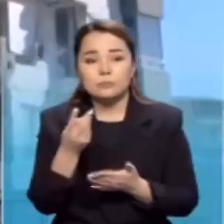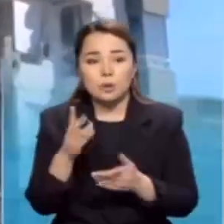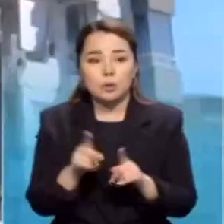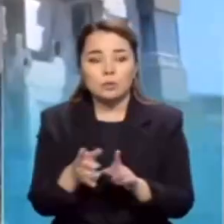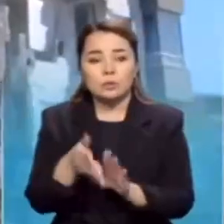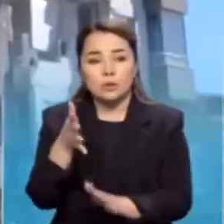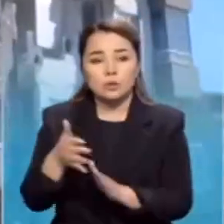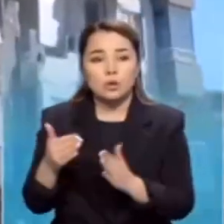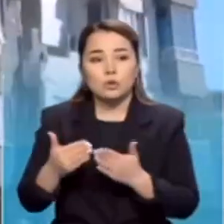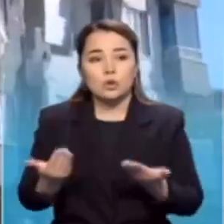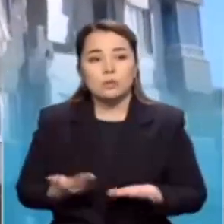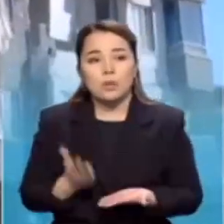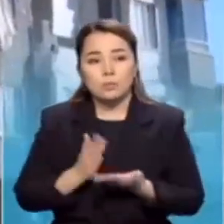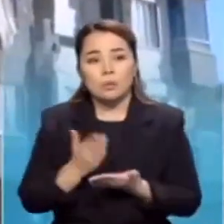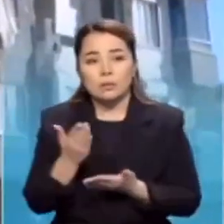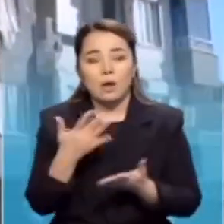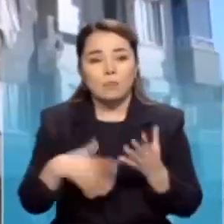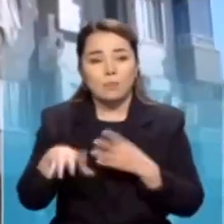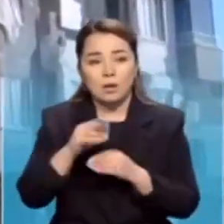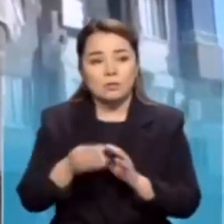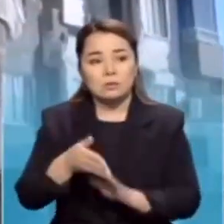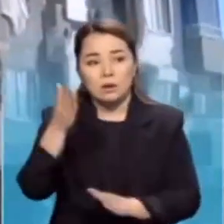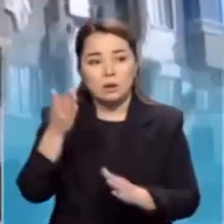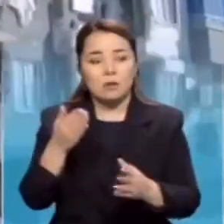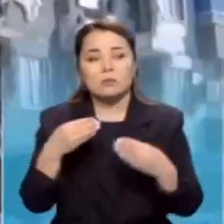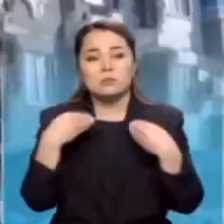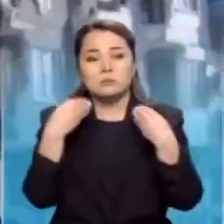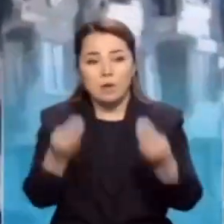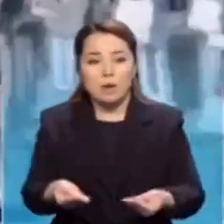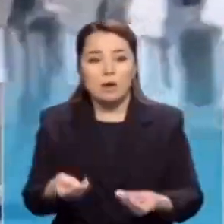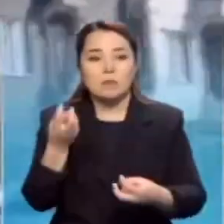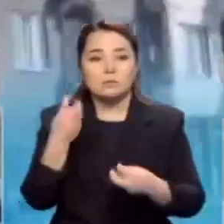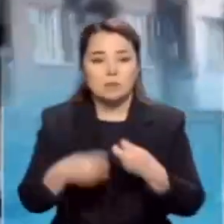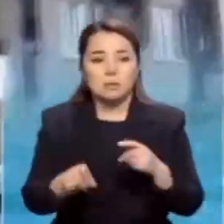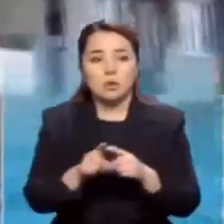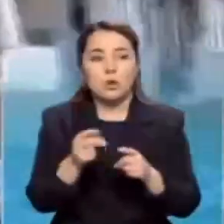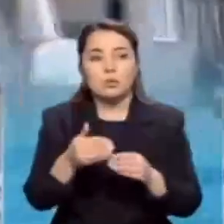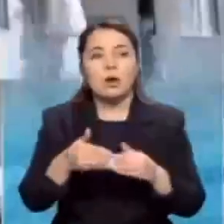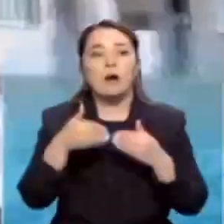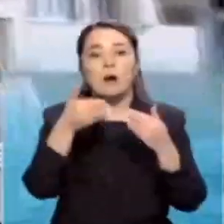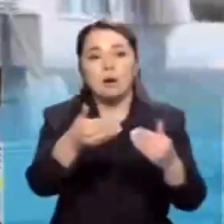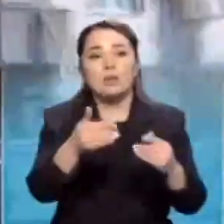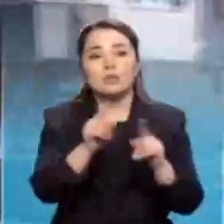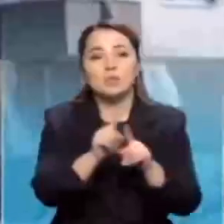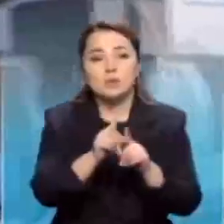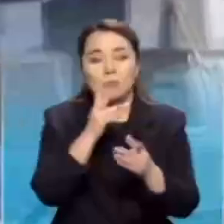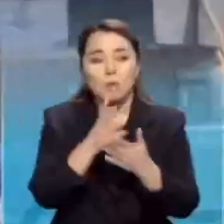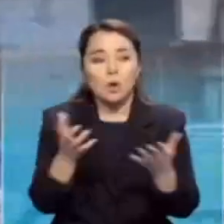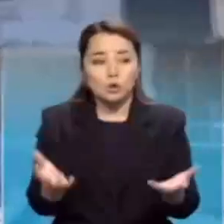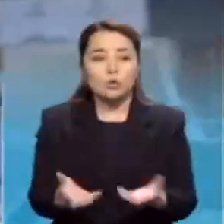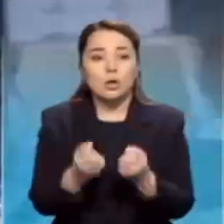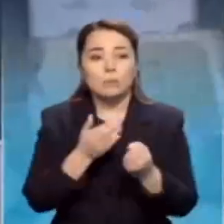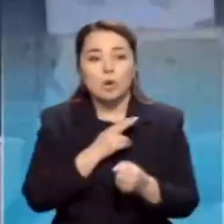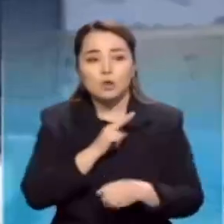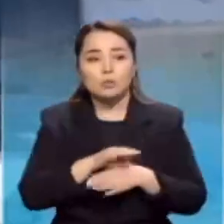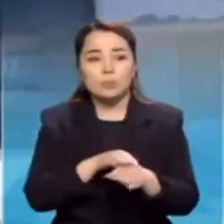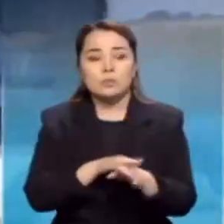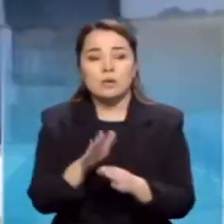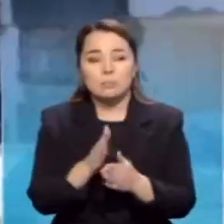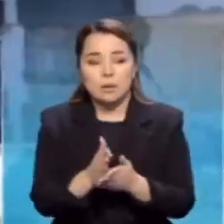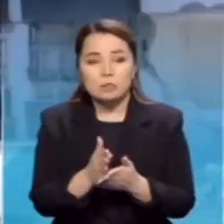köp qabatlı üy tur. Barlığının da qabırğalarının sau tamtığı joq. Odan sal arirekte bizdin qutqarushlarımız jumıs tep